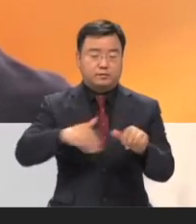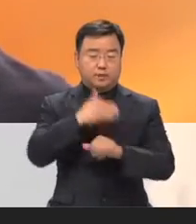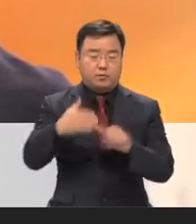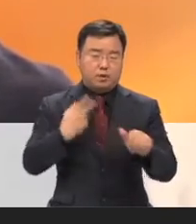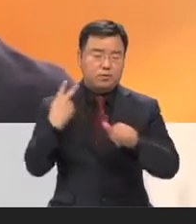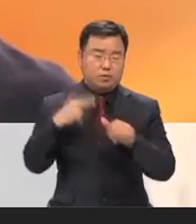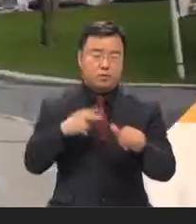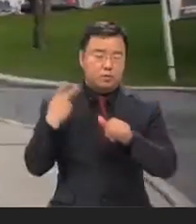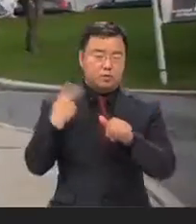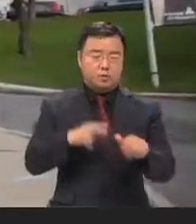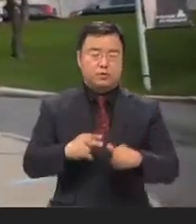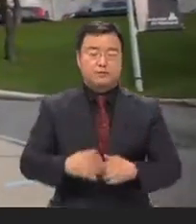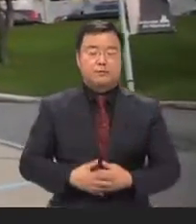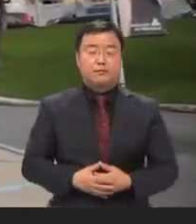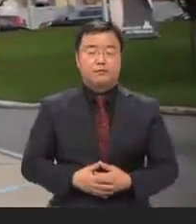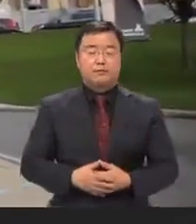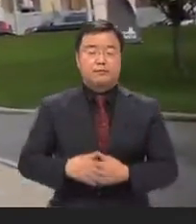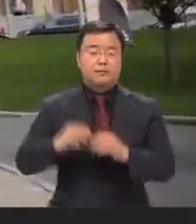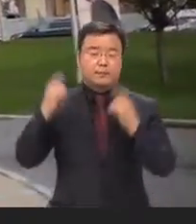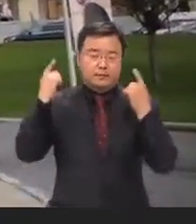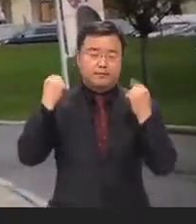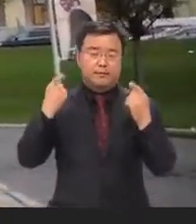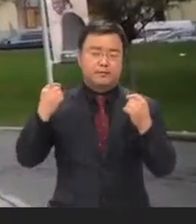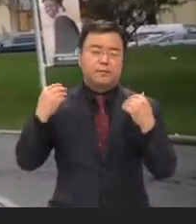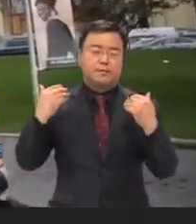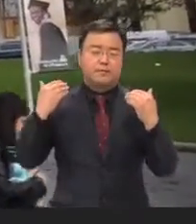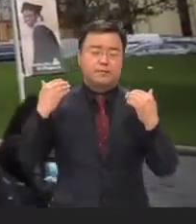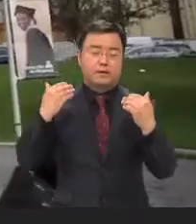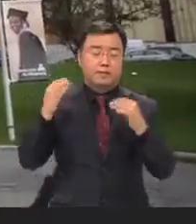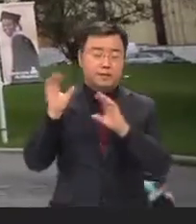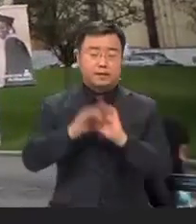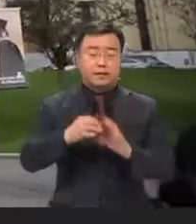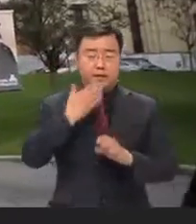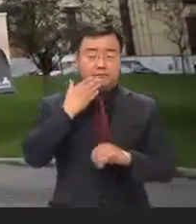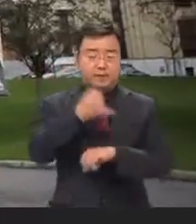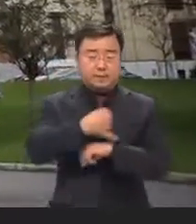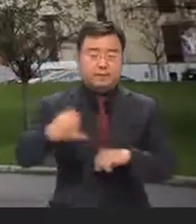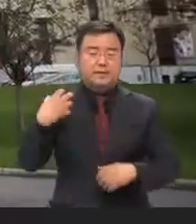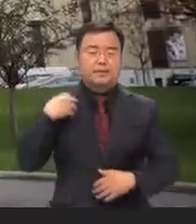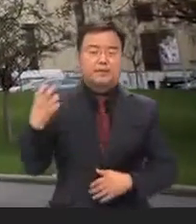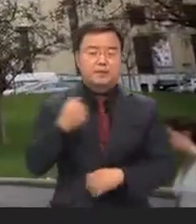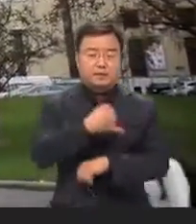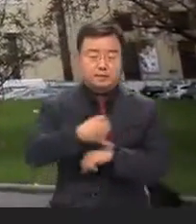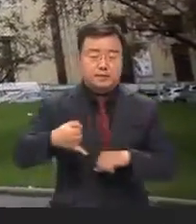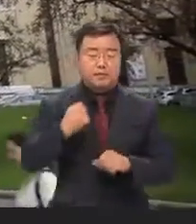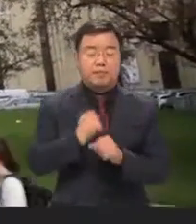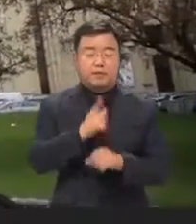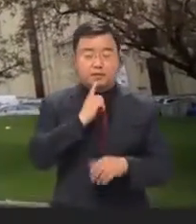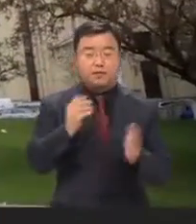status quo. 지속 가능한 디자인, 책임감 있는 디자인을 한다는 원칙 아래